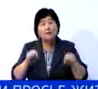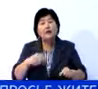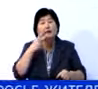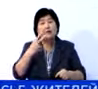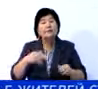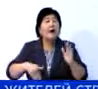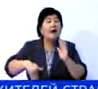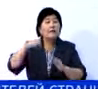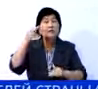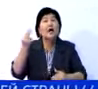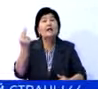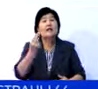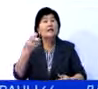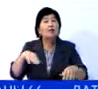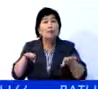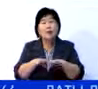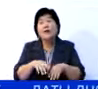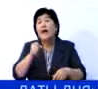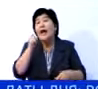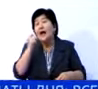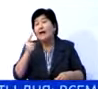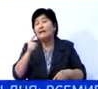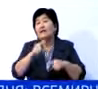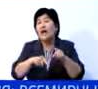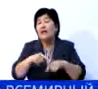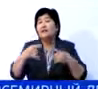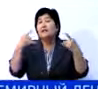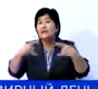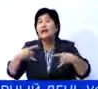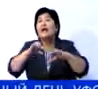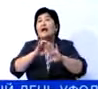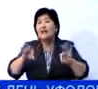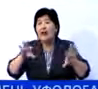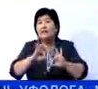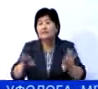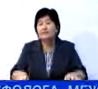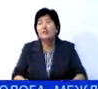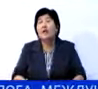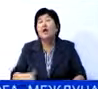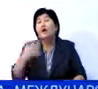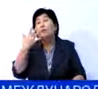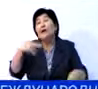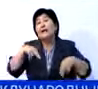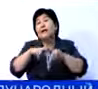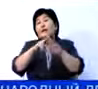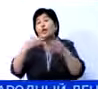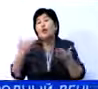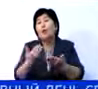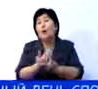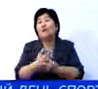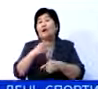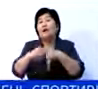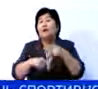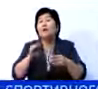смотреть на высоком цифровом уровне 11 отечественных телеканалов. 5 станций нового поколения